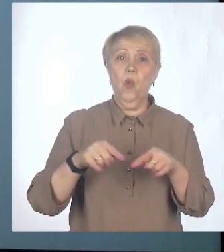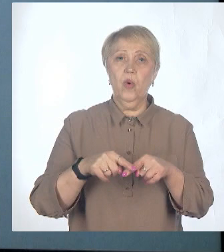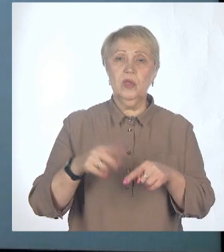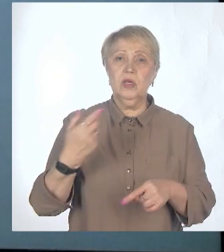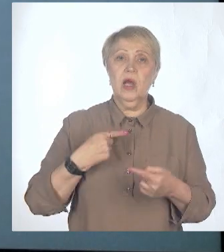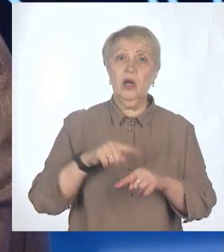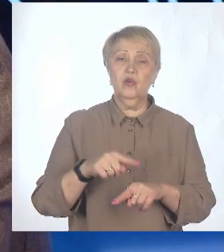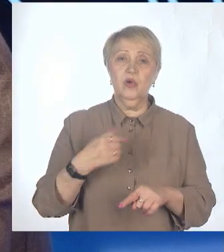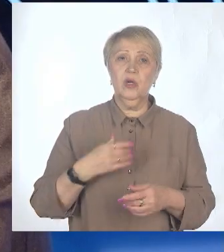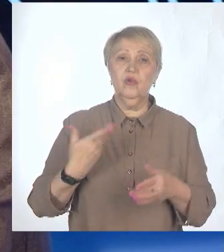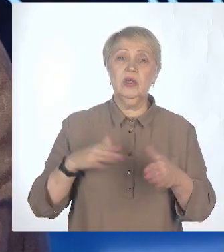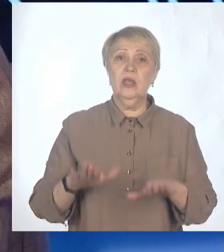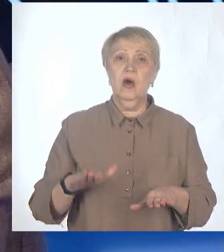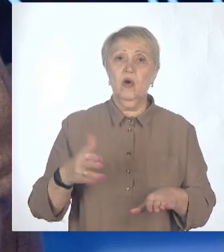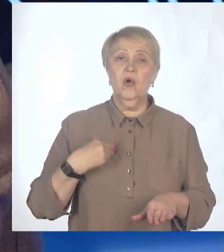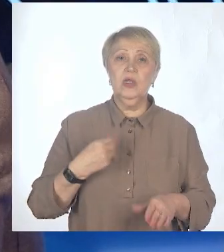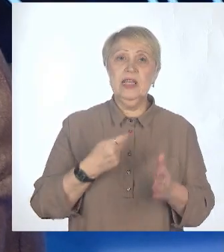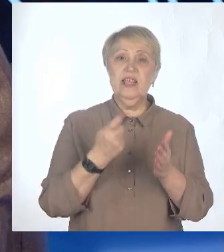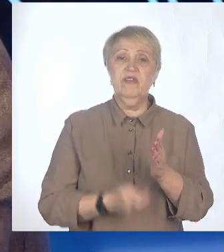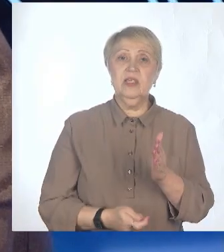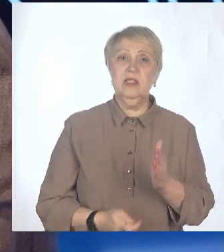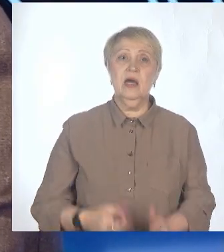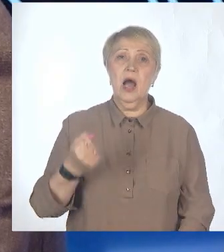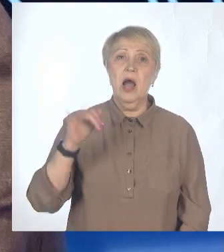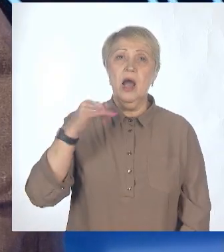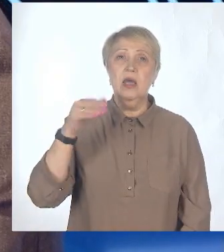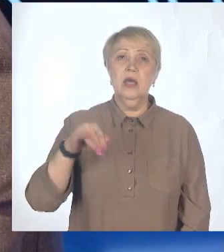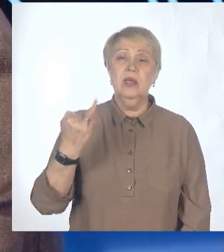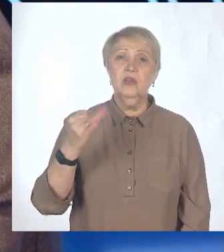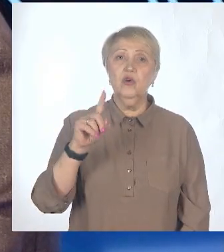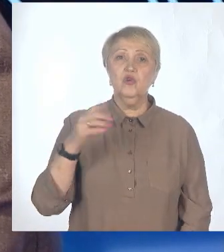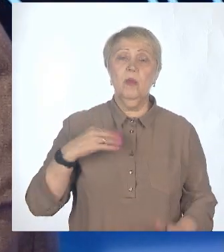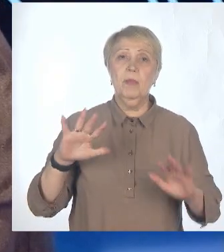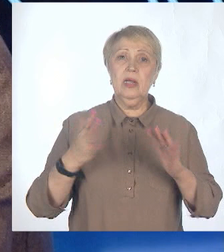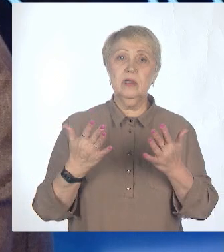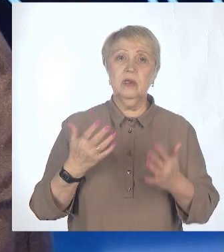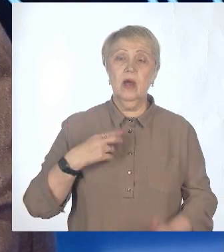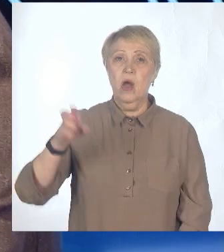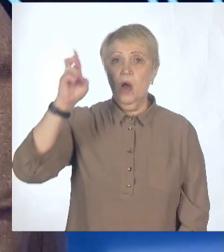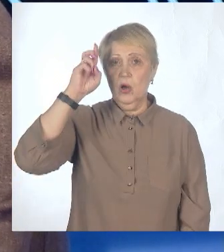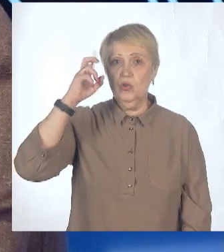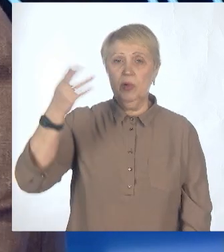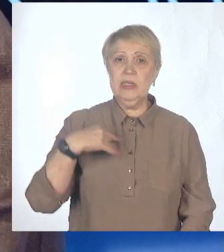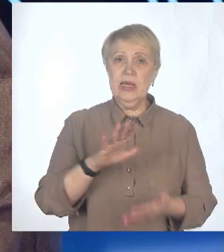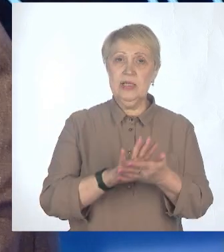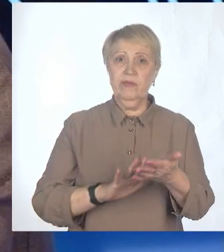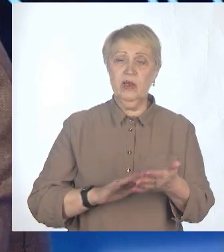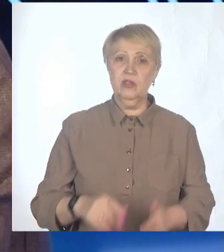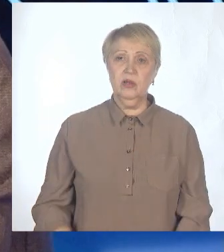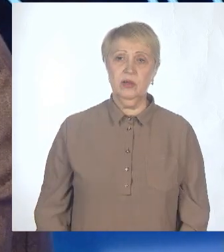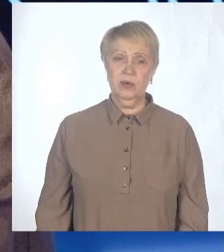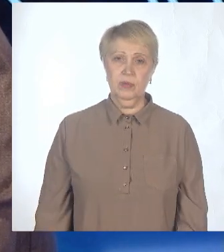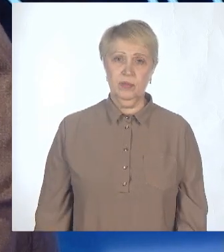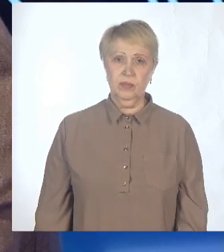дефиците. Кстати, она тоже играет роль. Кстати, да, про IT в двух словах. Что происходит? Государство заявляет о какой-то